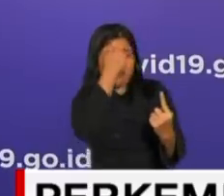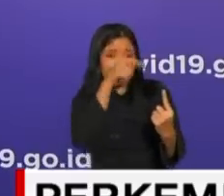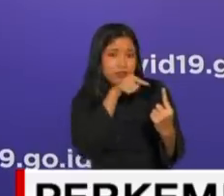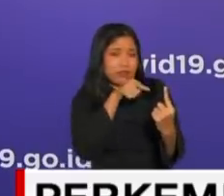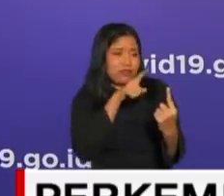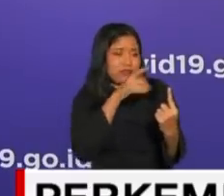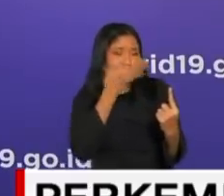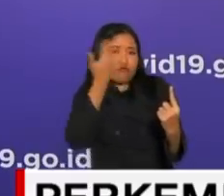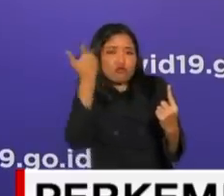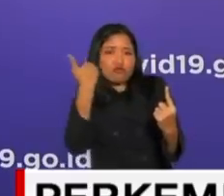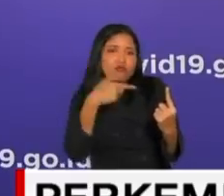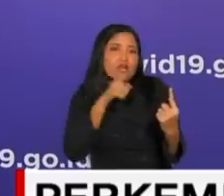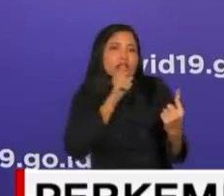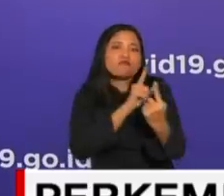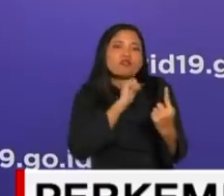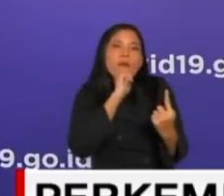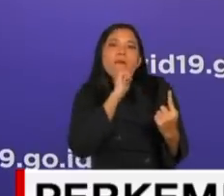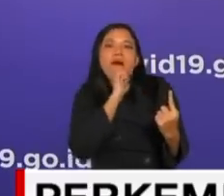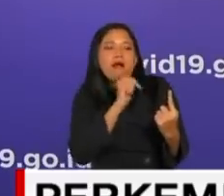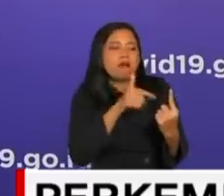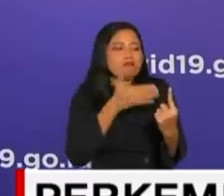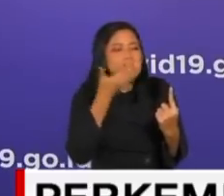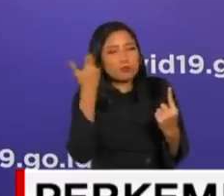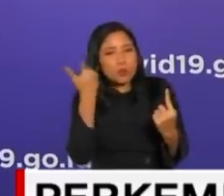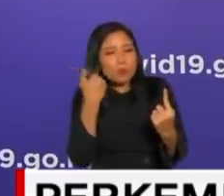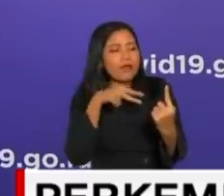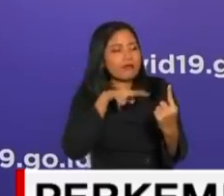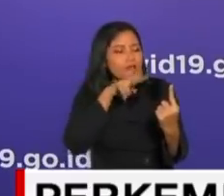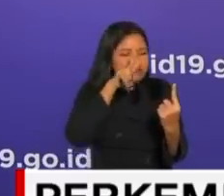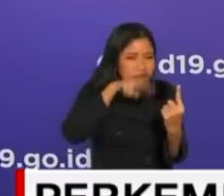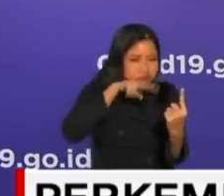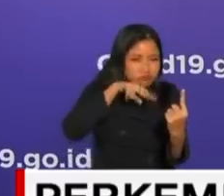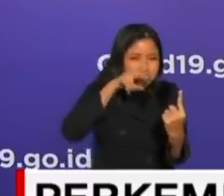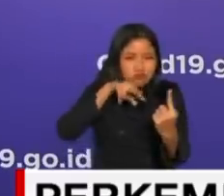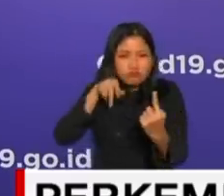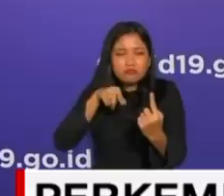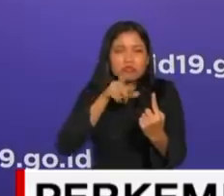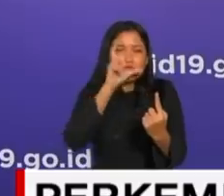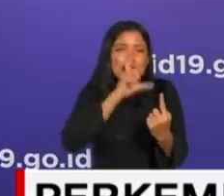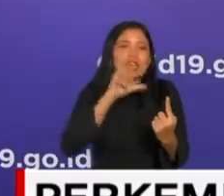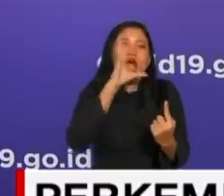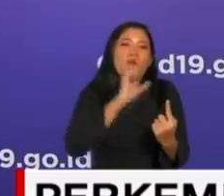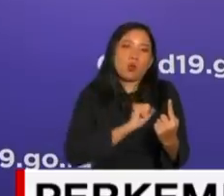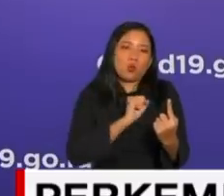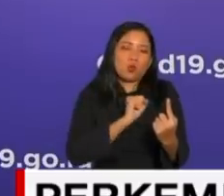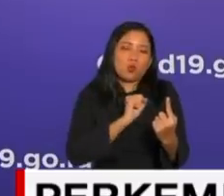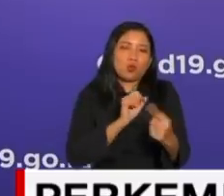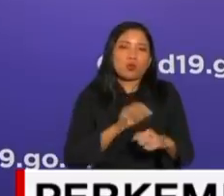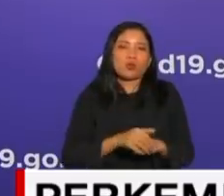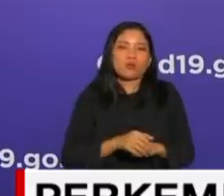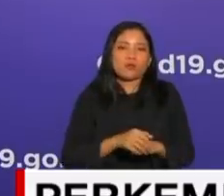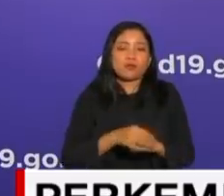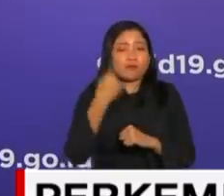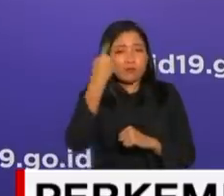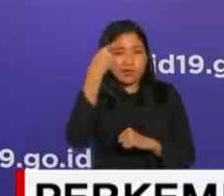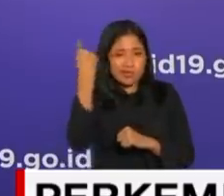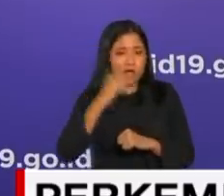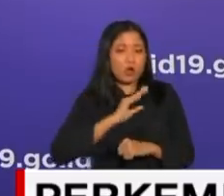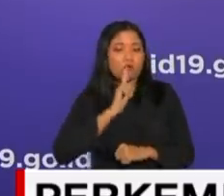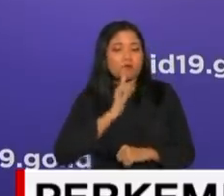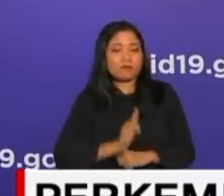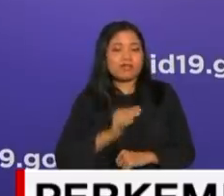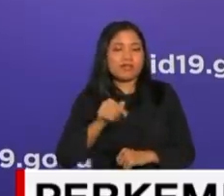isolasi dengan yang baik sebaik-baiknya dan kalau ada yang sakit kita obati sebaik-baiknya komitmen Pemerintah tetap melakukan